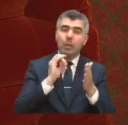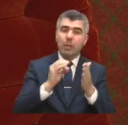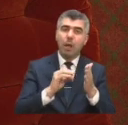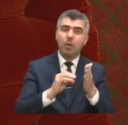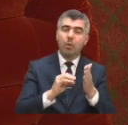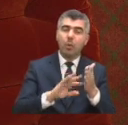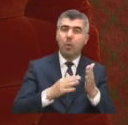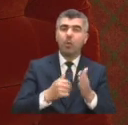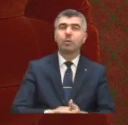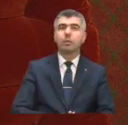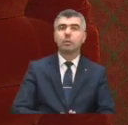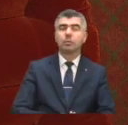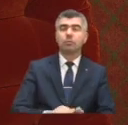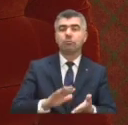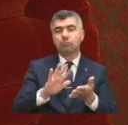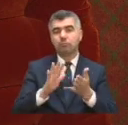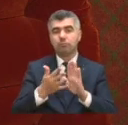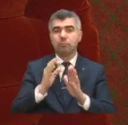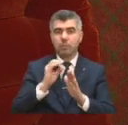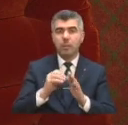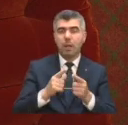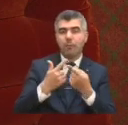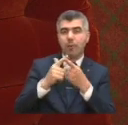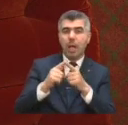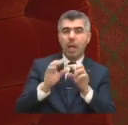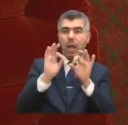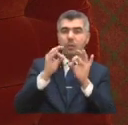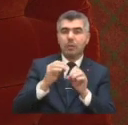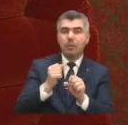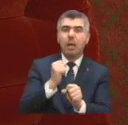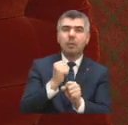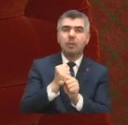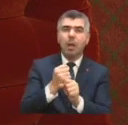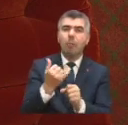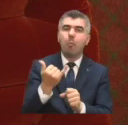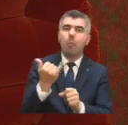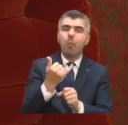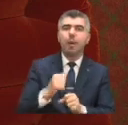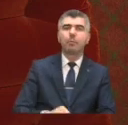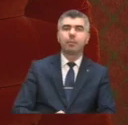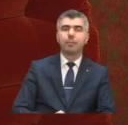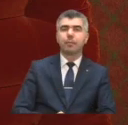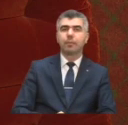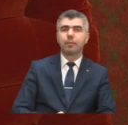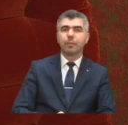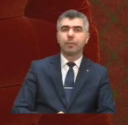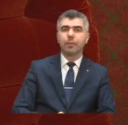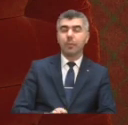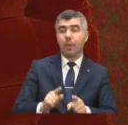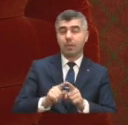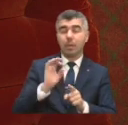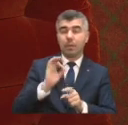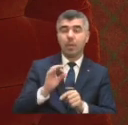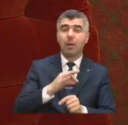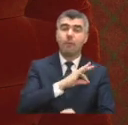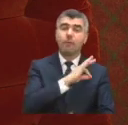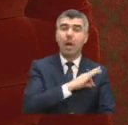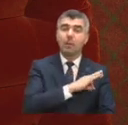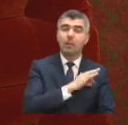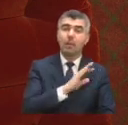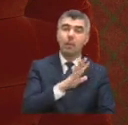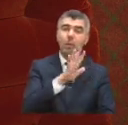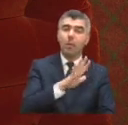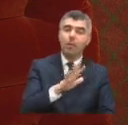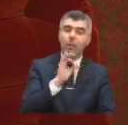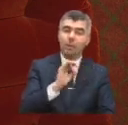جدا ديال الاستثمار بواحد عدد المناصب الشغل مهمة جدا، واللي خصها تستفد منها